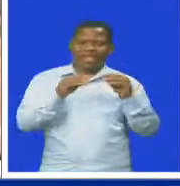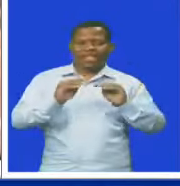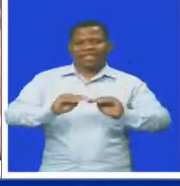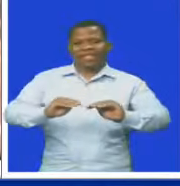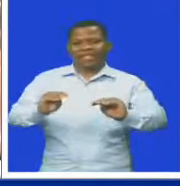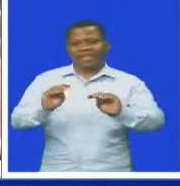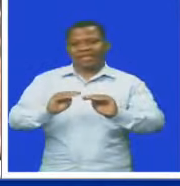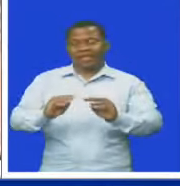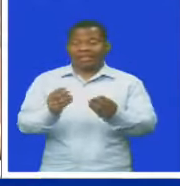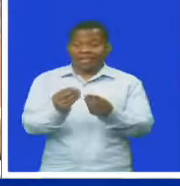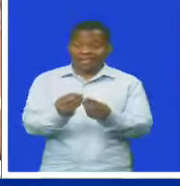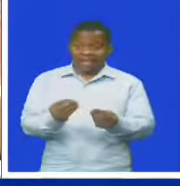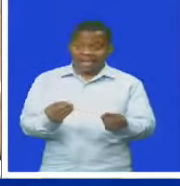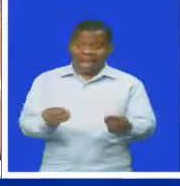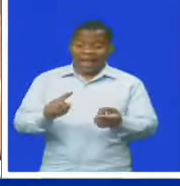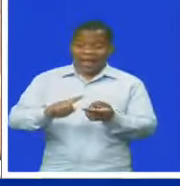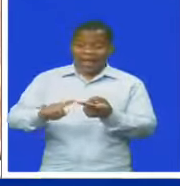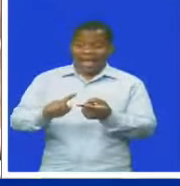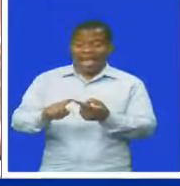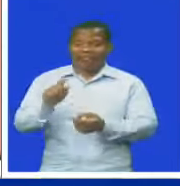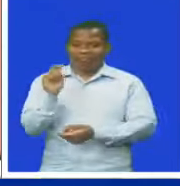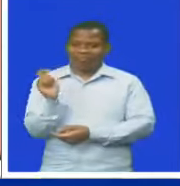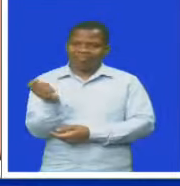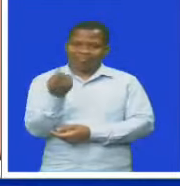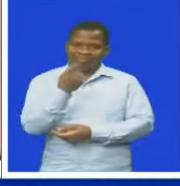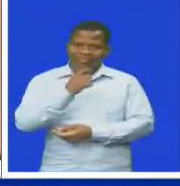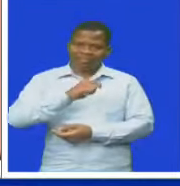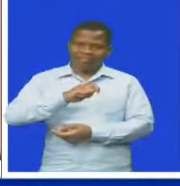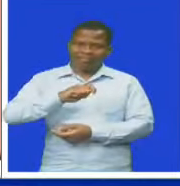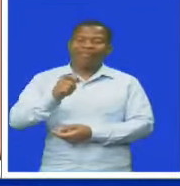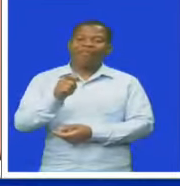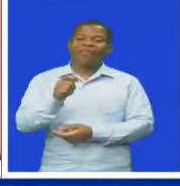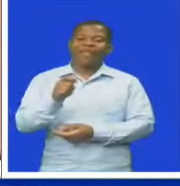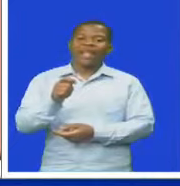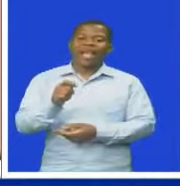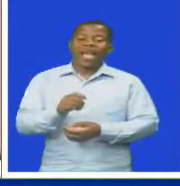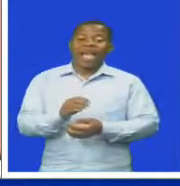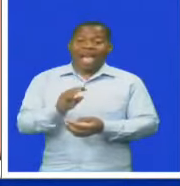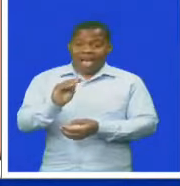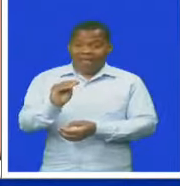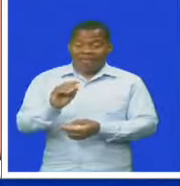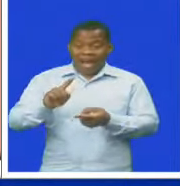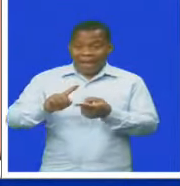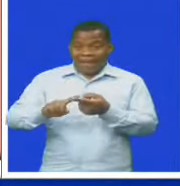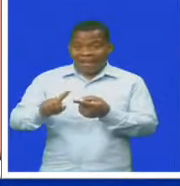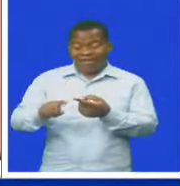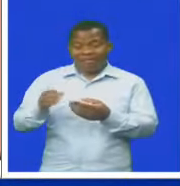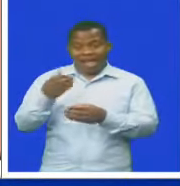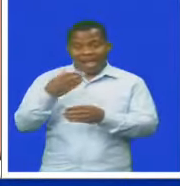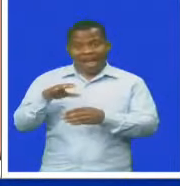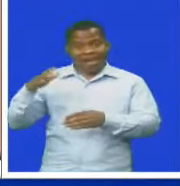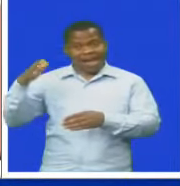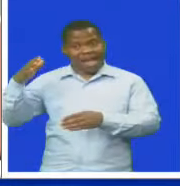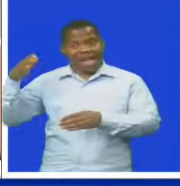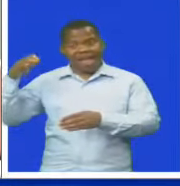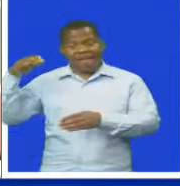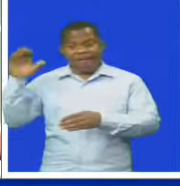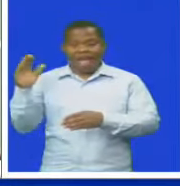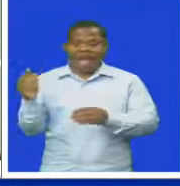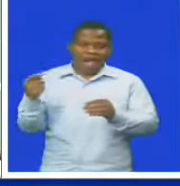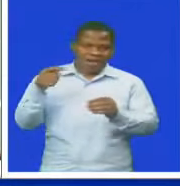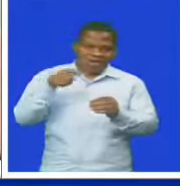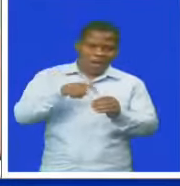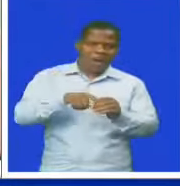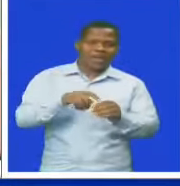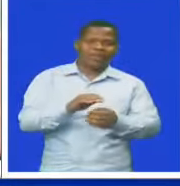labachamuka ngaphandle kwelive. Ngikusho kwa-Captain we-ASA Sports Academy Bruce Gama, le midlalo yalonyaka ikhombise kuba nelizinga